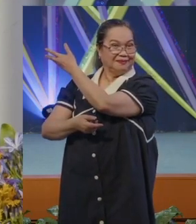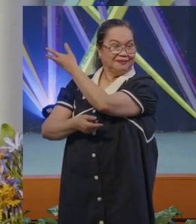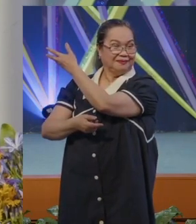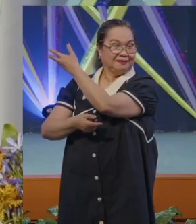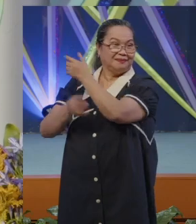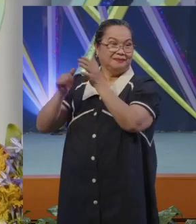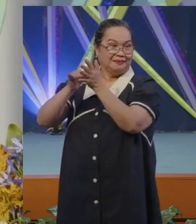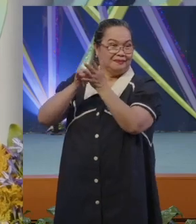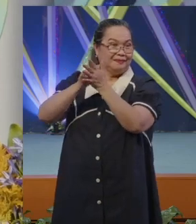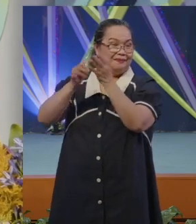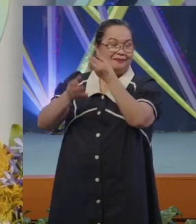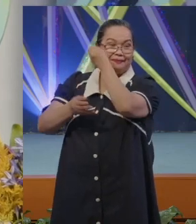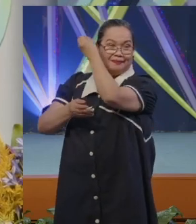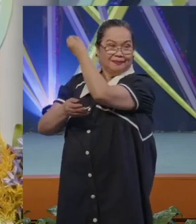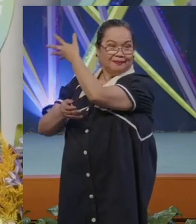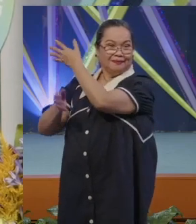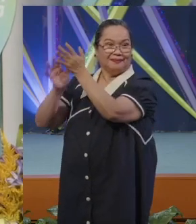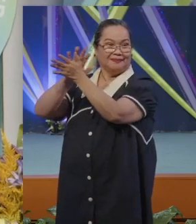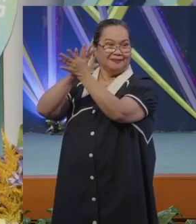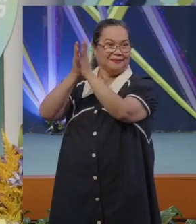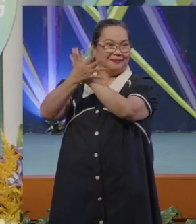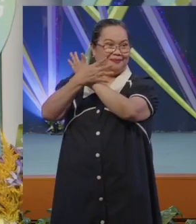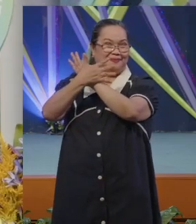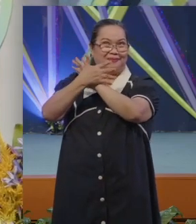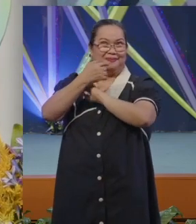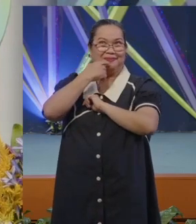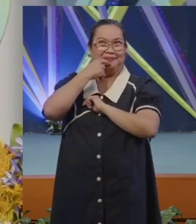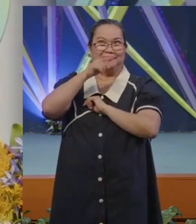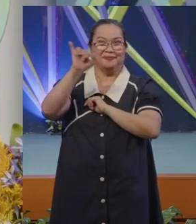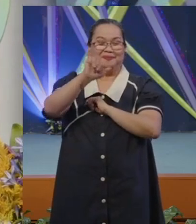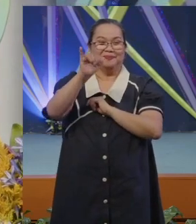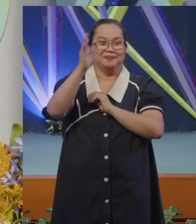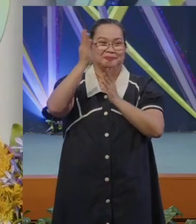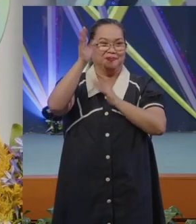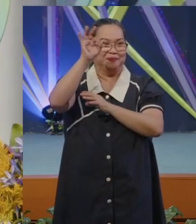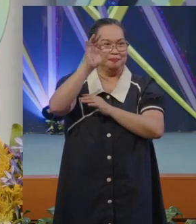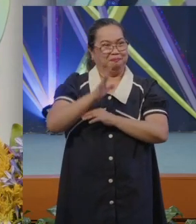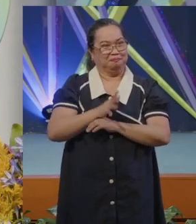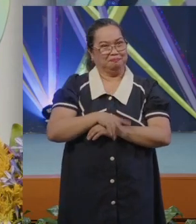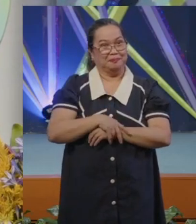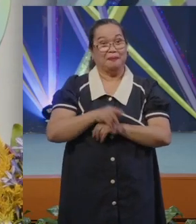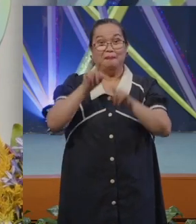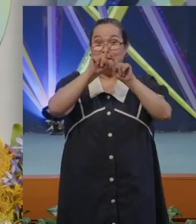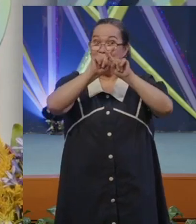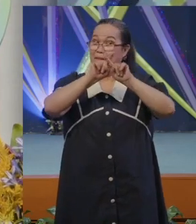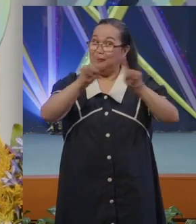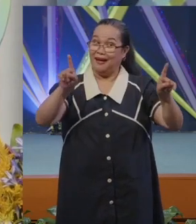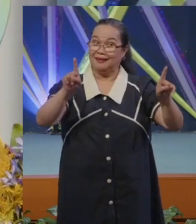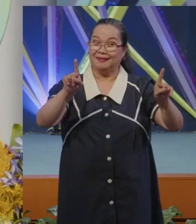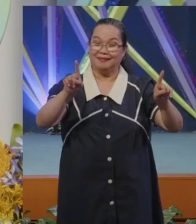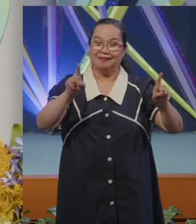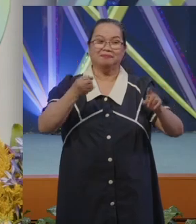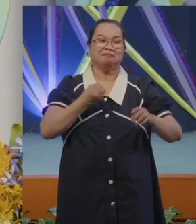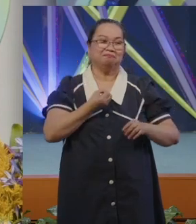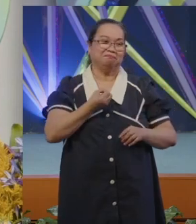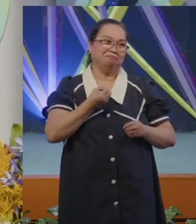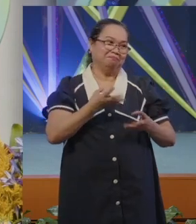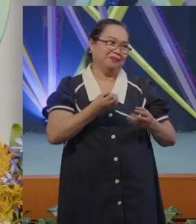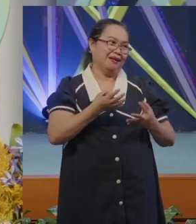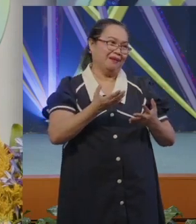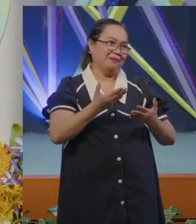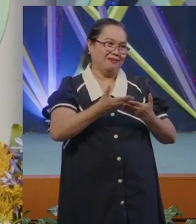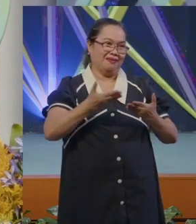At dahil binigay niya ito, ako'y magiging tapat na gamitin ito. Pero marami akong hindi kayang